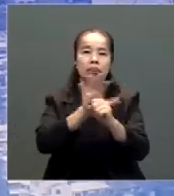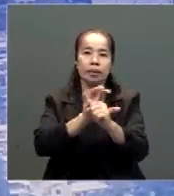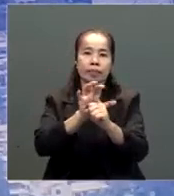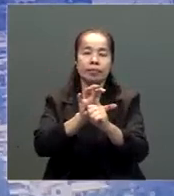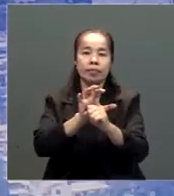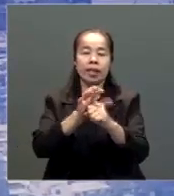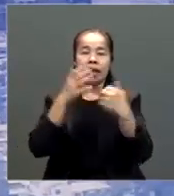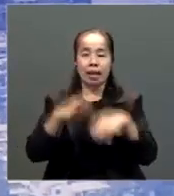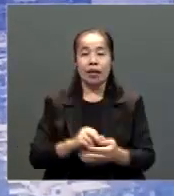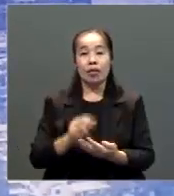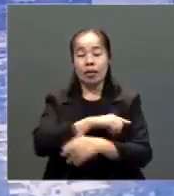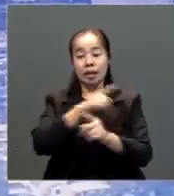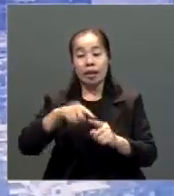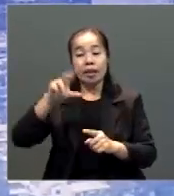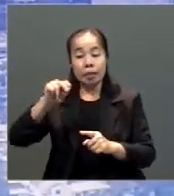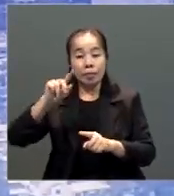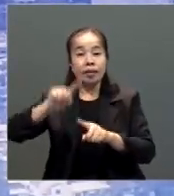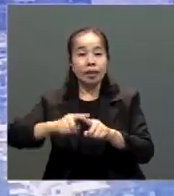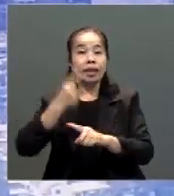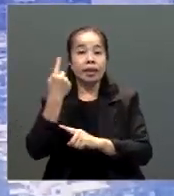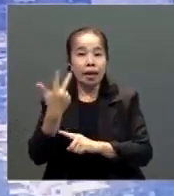องศาและคลื่นไส้แพทย์จึงเก็บตัวอย่างส่งตรวจอีกครั้งหนึ่งผลก็ออกมายืนยันนะครับว่าเป็นผู้ป่วยโคบิตไนน์ทีนต่อมาวันที่30มีนาคมผู้ป่วยอาการแย่ลงและมีภาวะปอดรั่วแม่ใส่ช่อช่วย